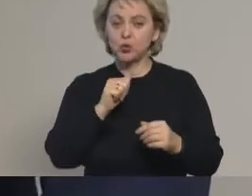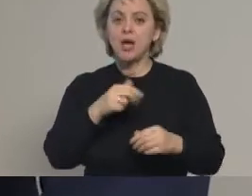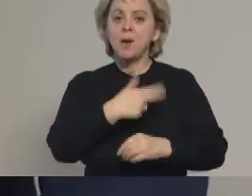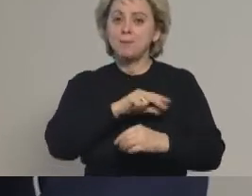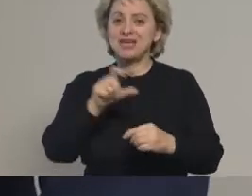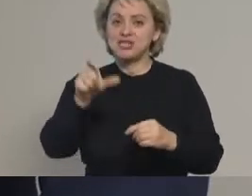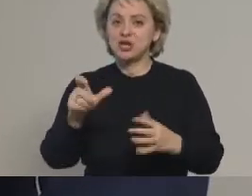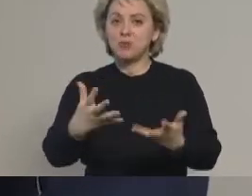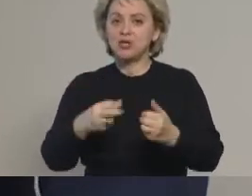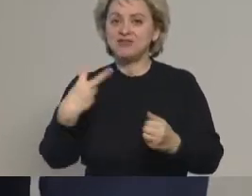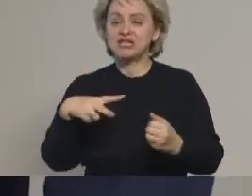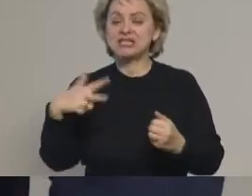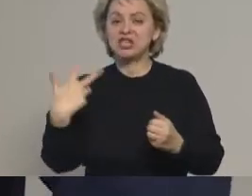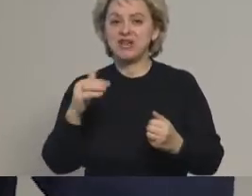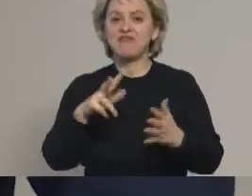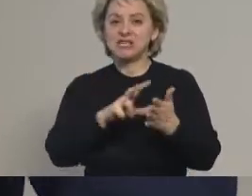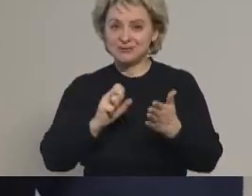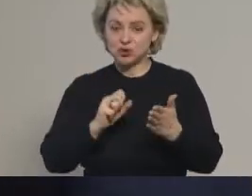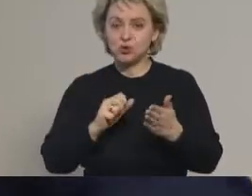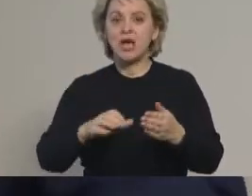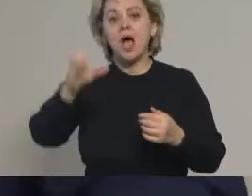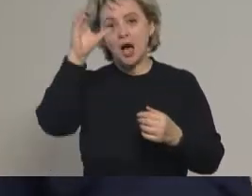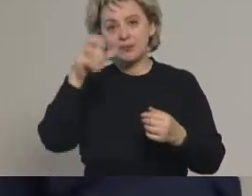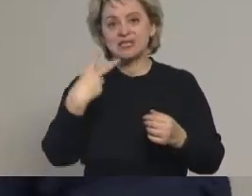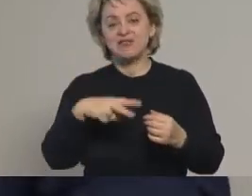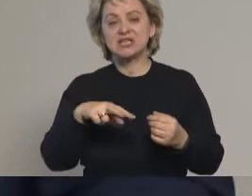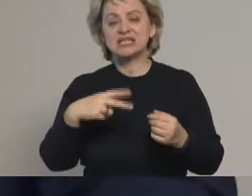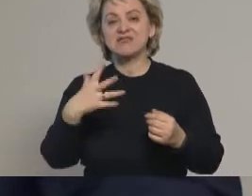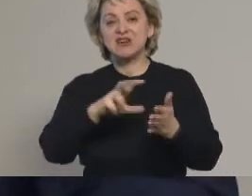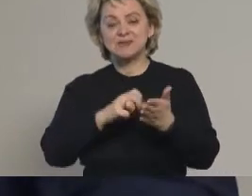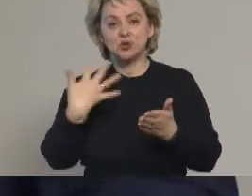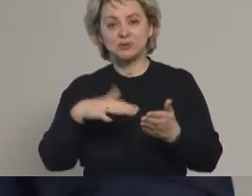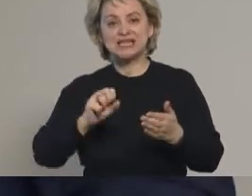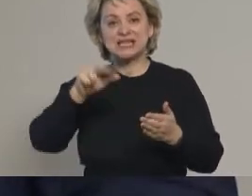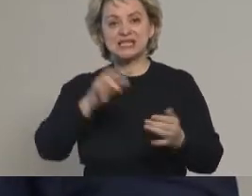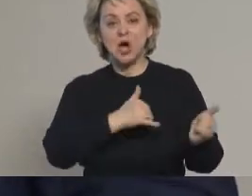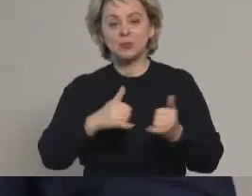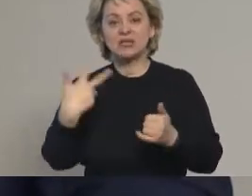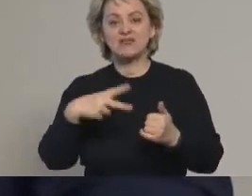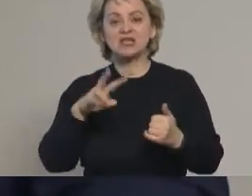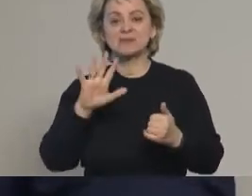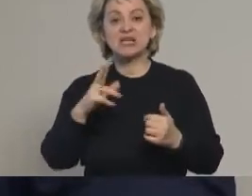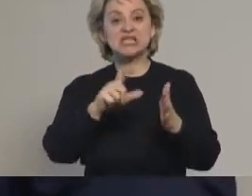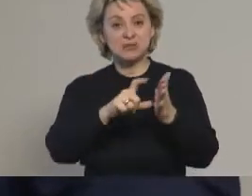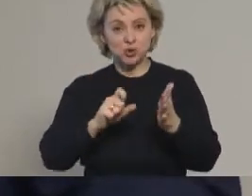медики получали 23 800, образование 20 850, социальное обслуживание 25